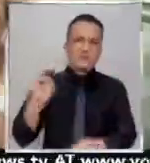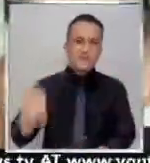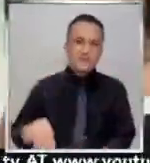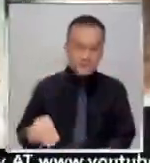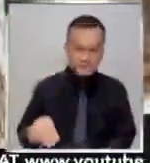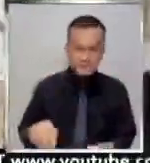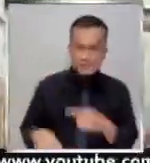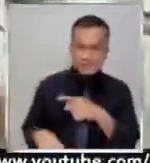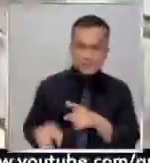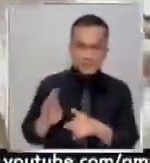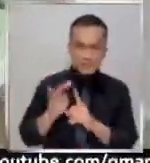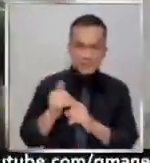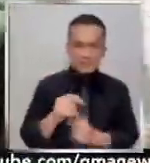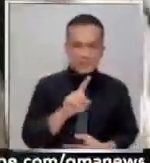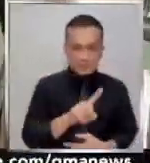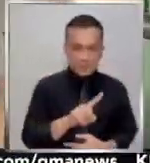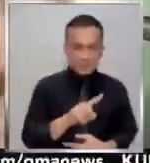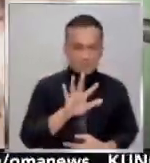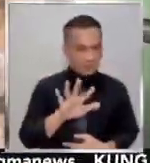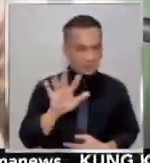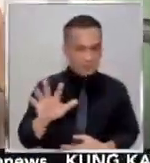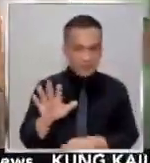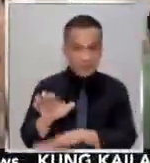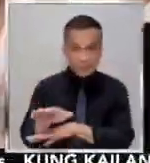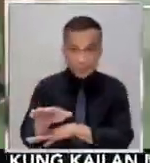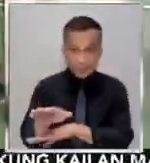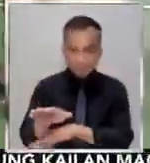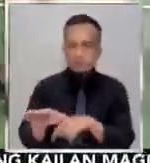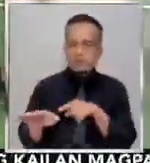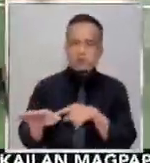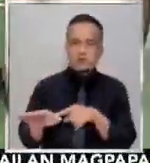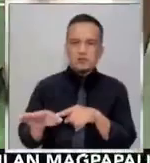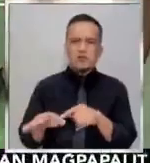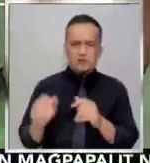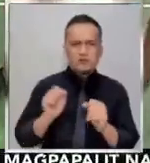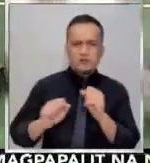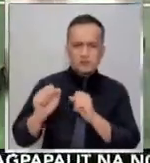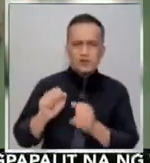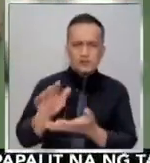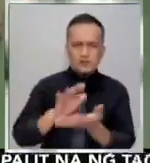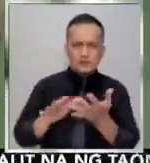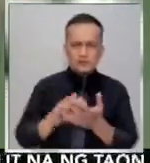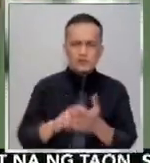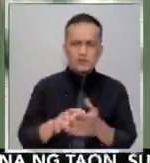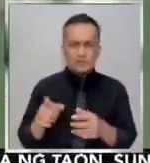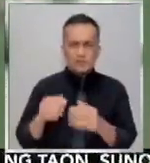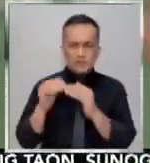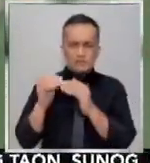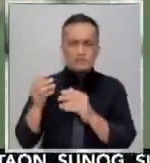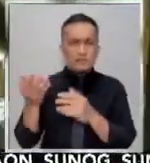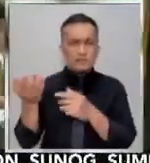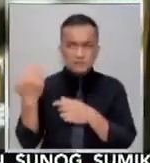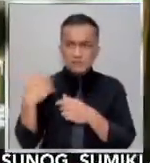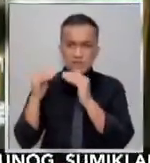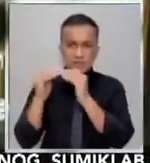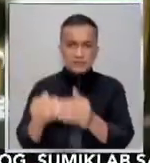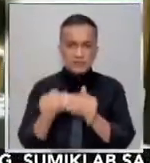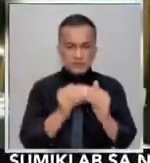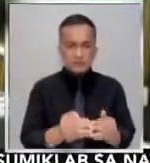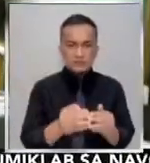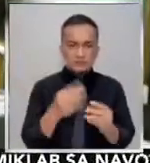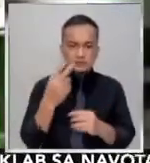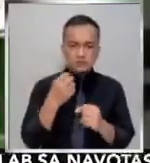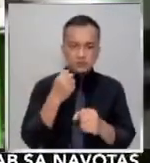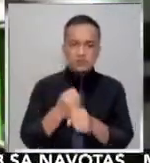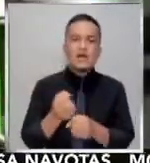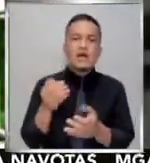Barangay 155, hapon pa lang, todo party na. Dahil sa mga lockdown sa nakalipas na 2 taon, ngayon lang ulit